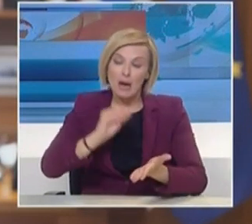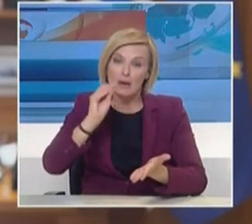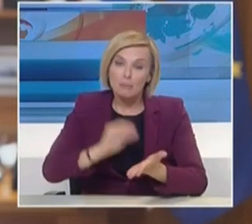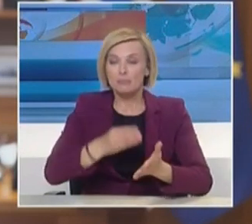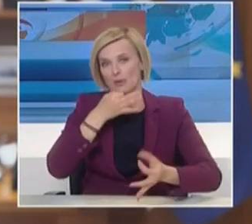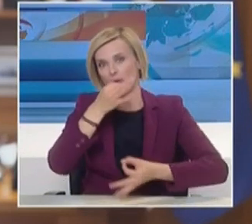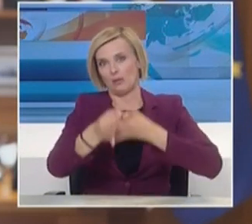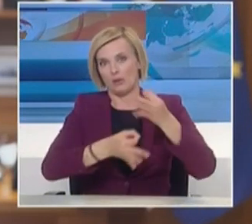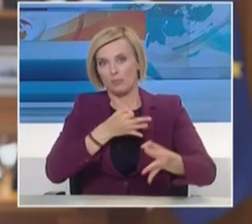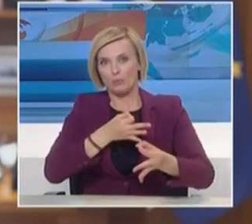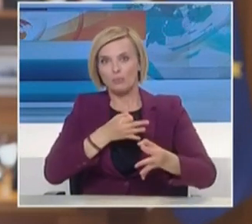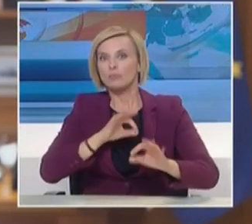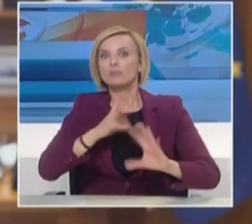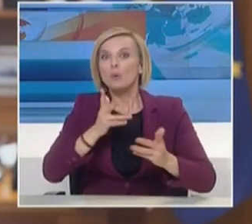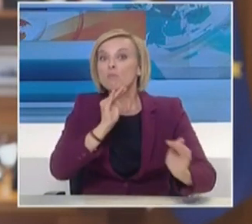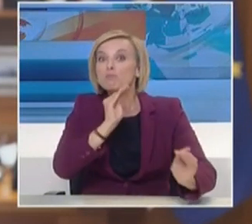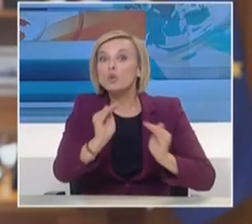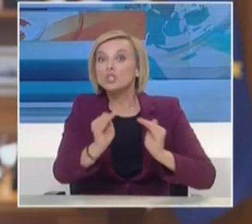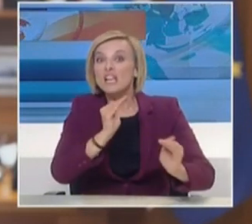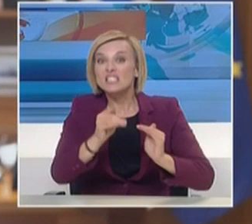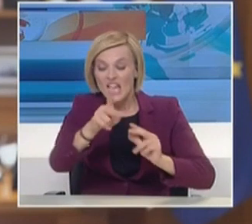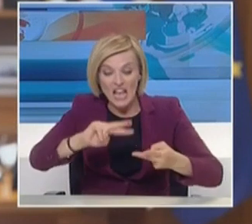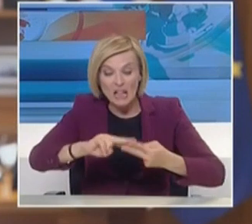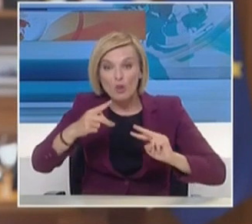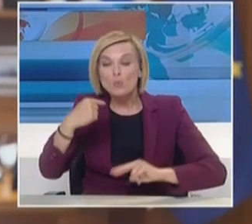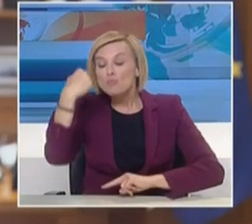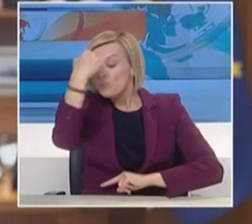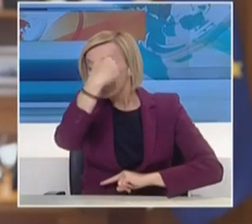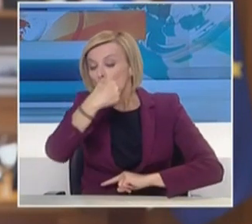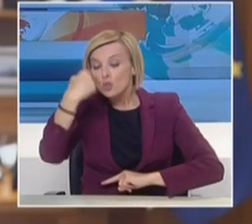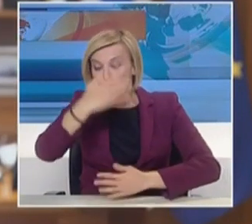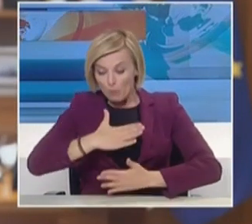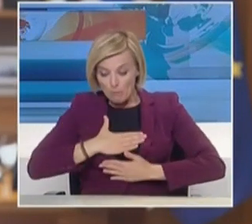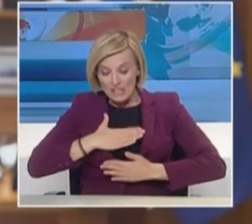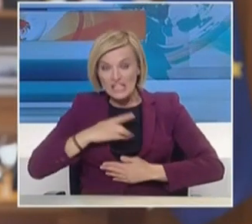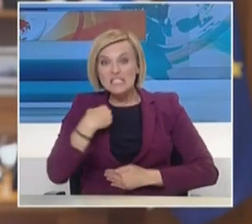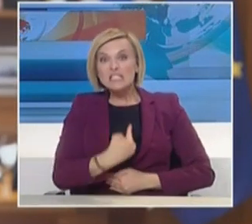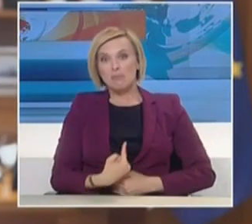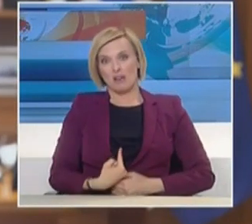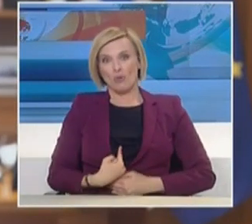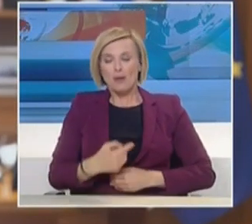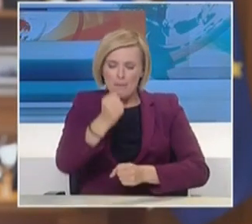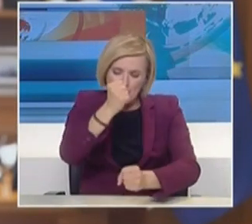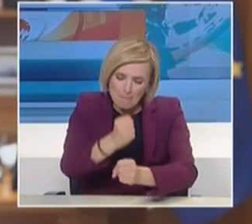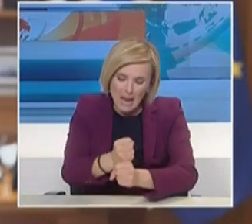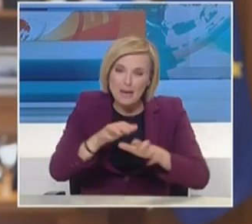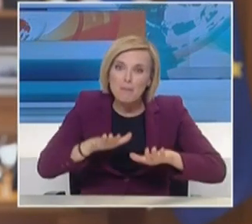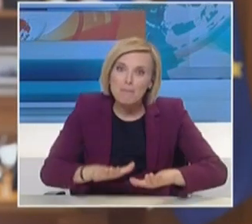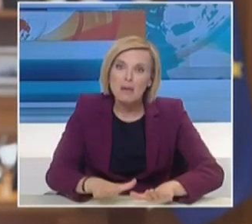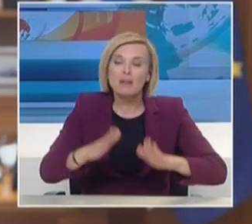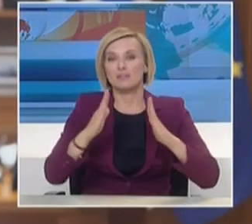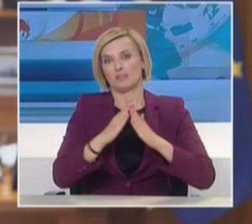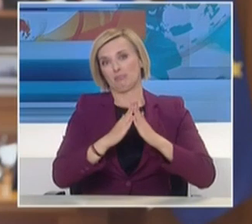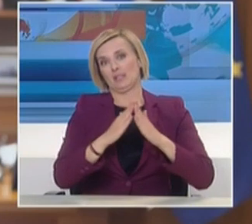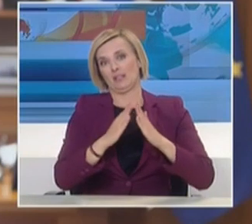το μεγαλύτερο όπλο κατά του αόρατου εχθρού είναι η προσωπική μας συμπεριφορά. Δεν κυκλοφορούμε χωρίς αιτία. Μένουμε σπίτι. Δεν προσβάλλουμε με τη στάση